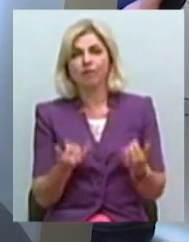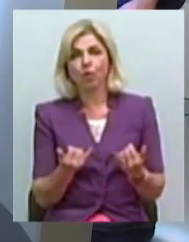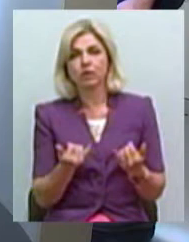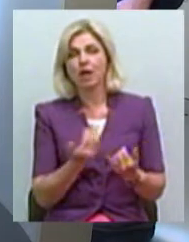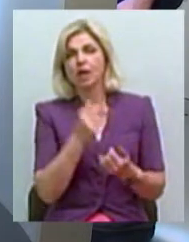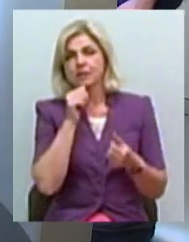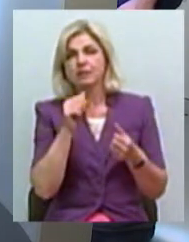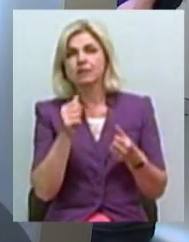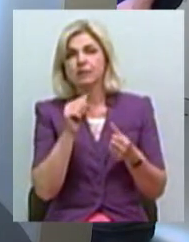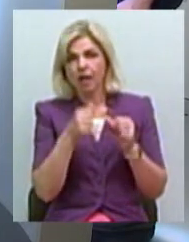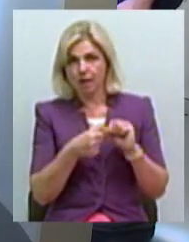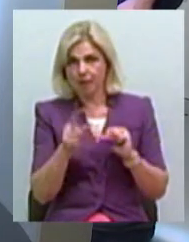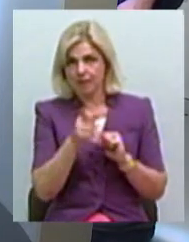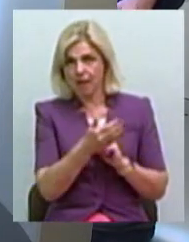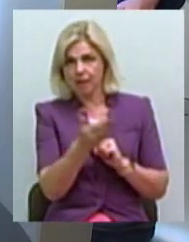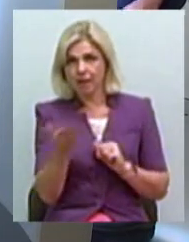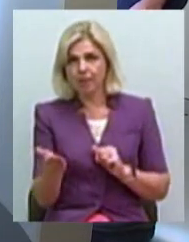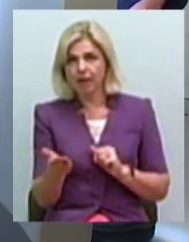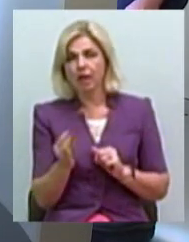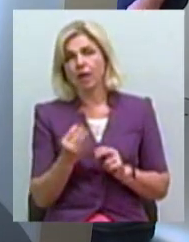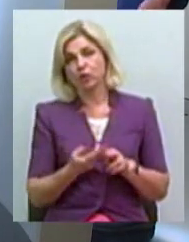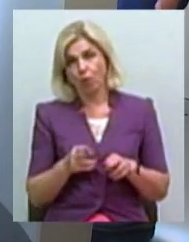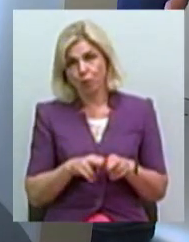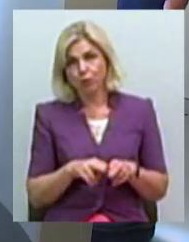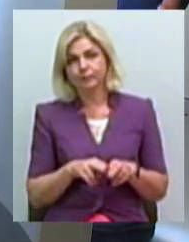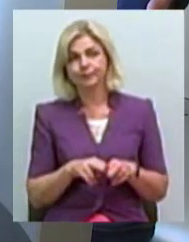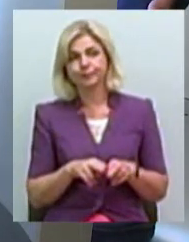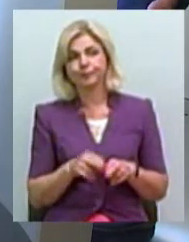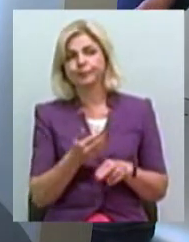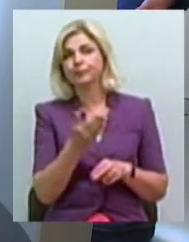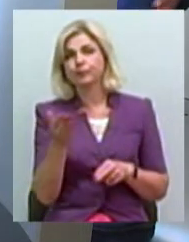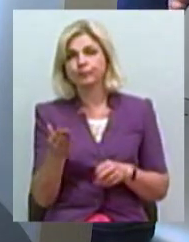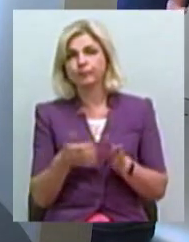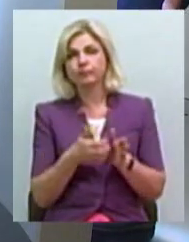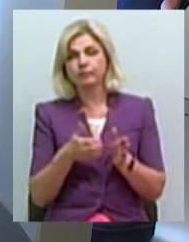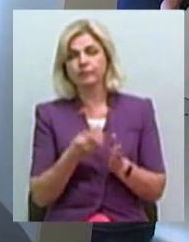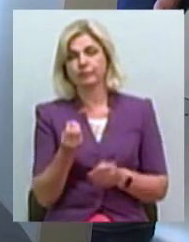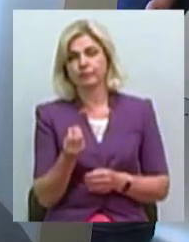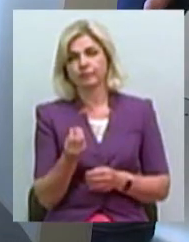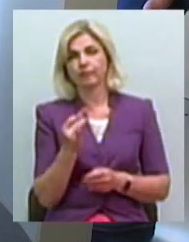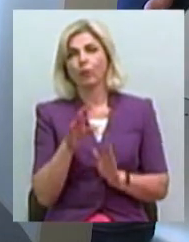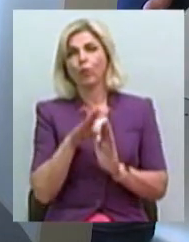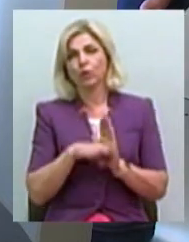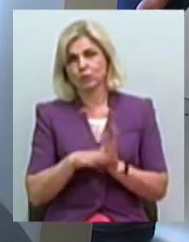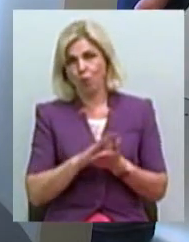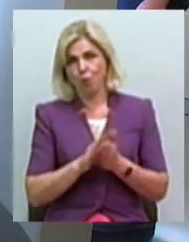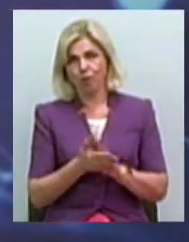ними залишаються. От. І тому в них не вистачає ресурсів і погіршуються